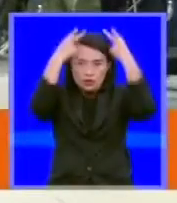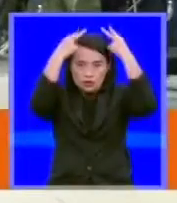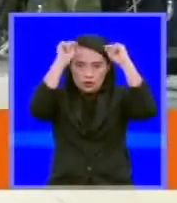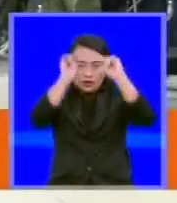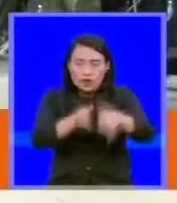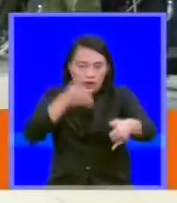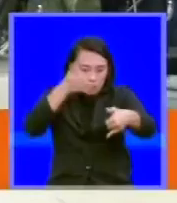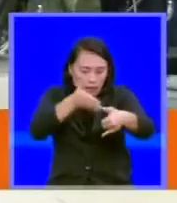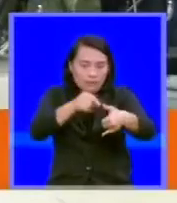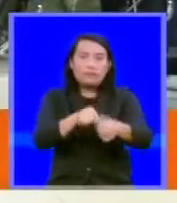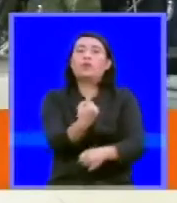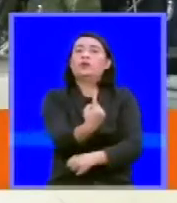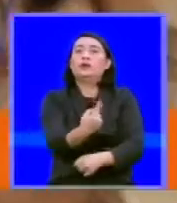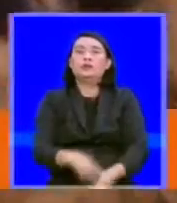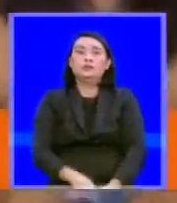นเดียวค่ะ